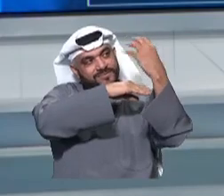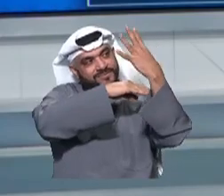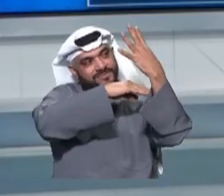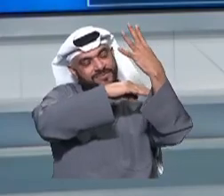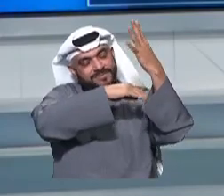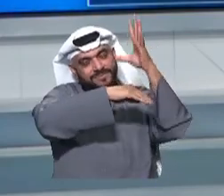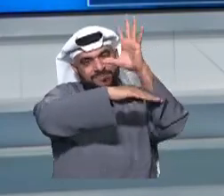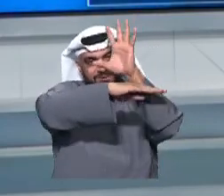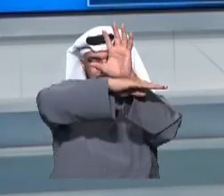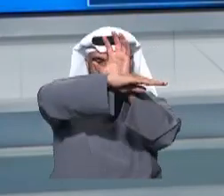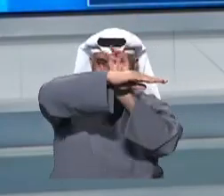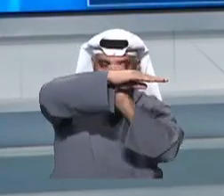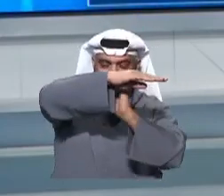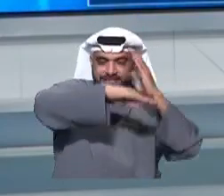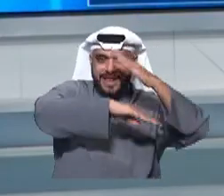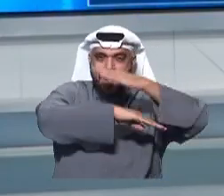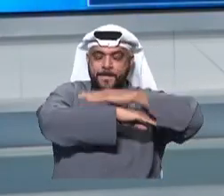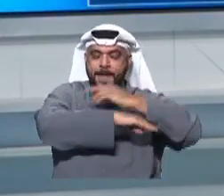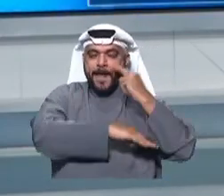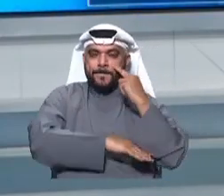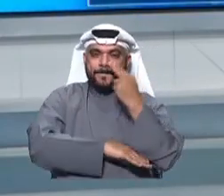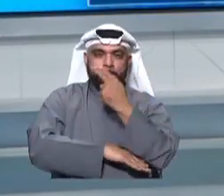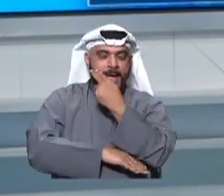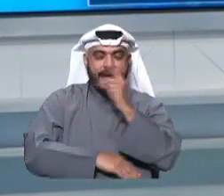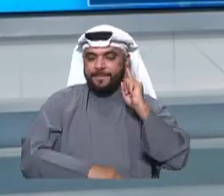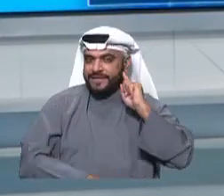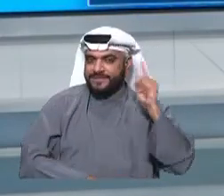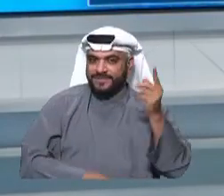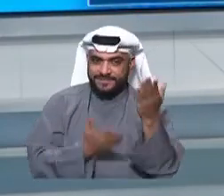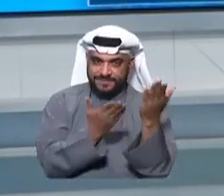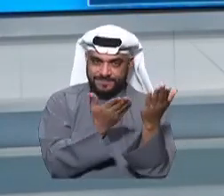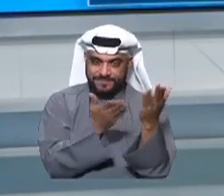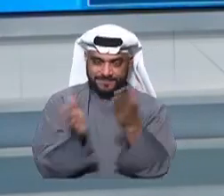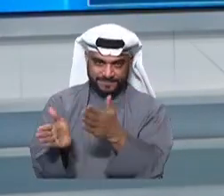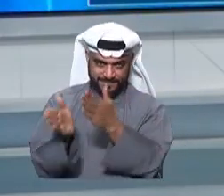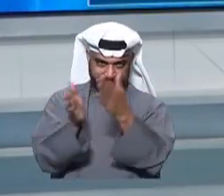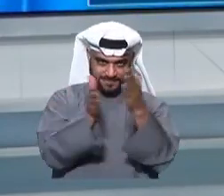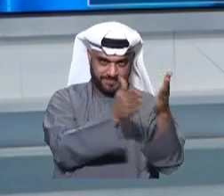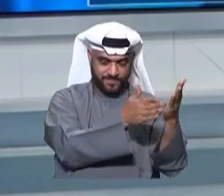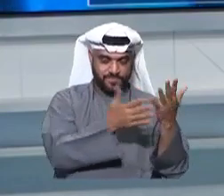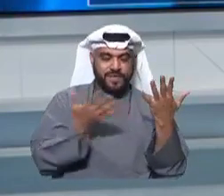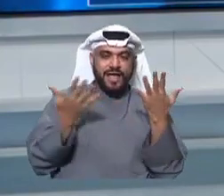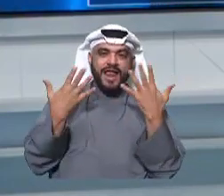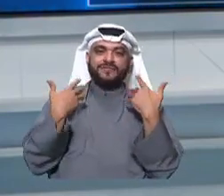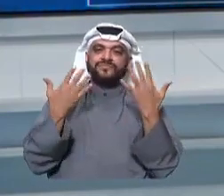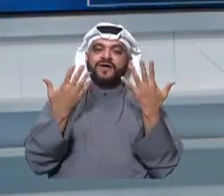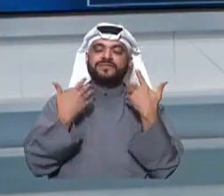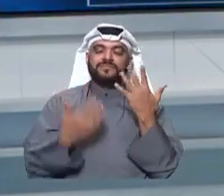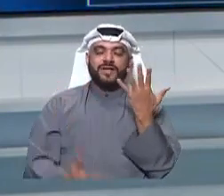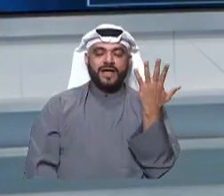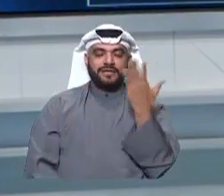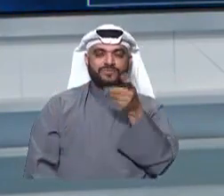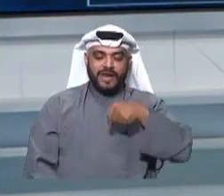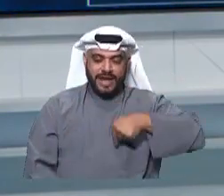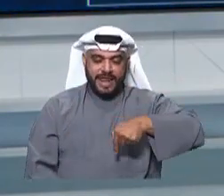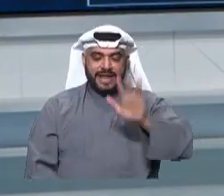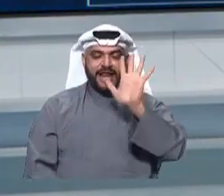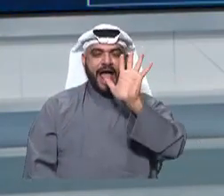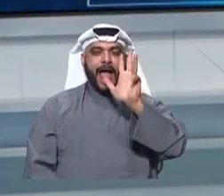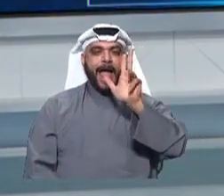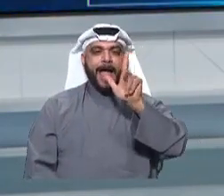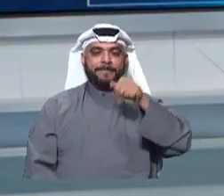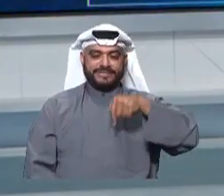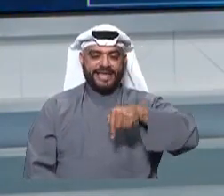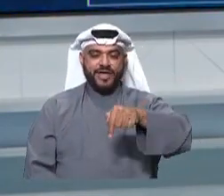الساعة 6:44، وموعد أذان المغرب الساعة 5:10. الطقس المتوقع في مدينة الكويت خلال الأيام الخمسة